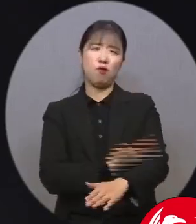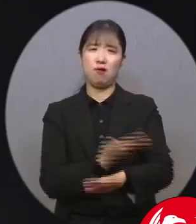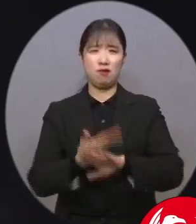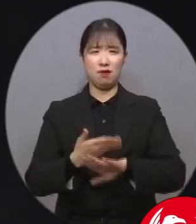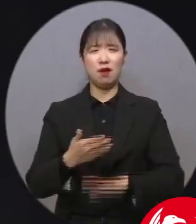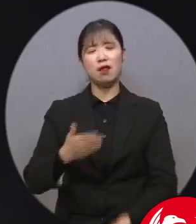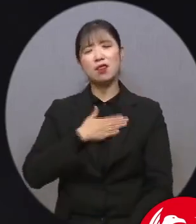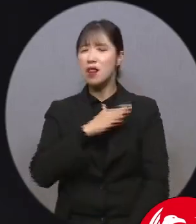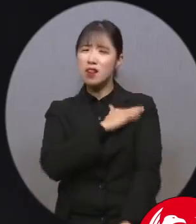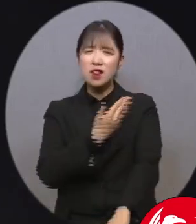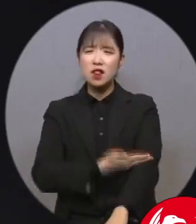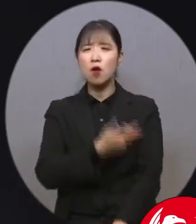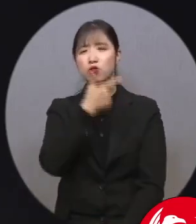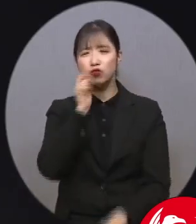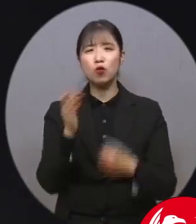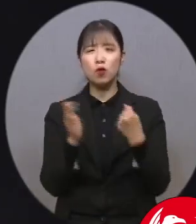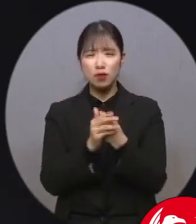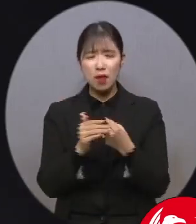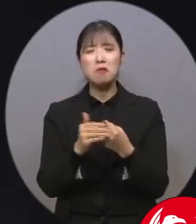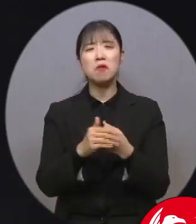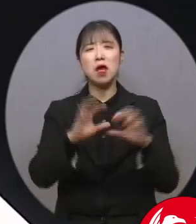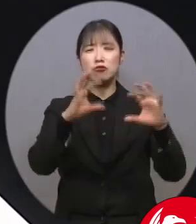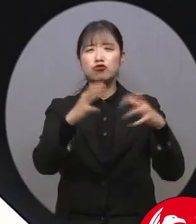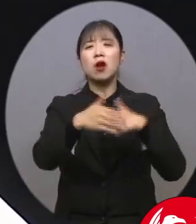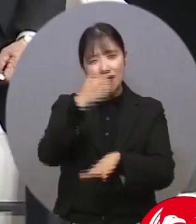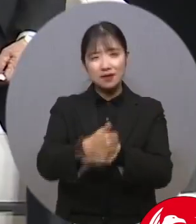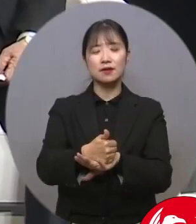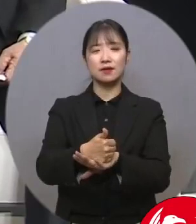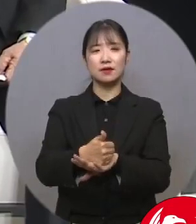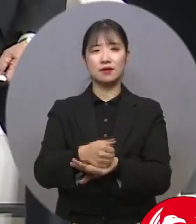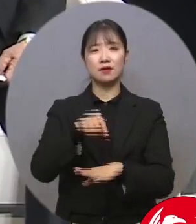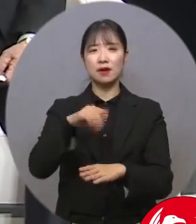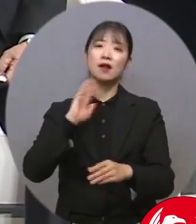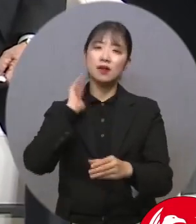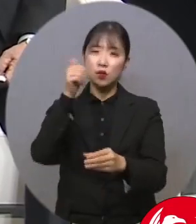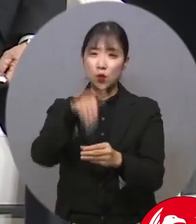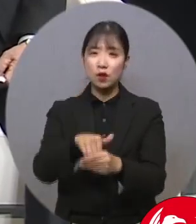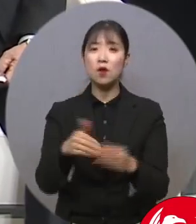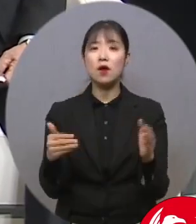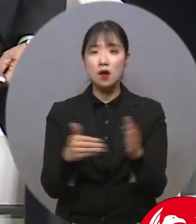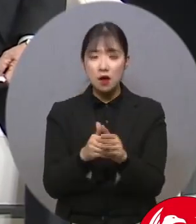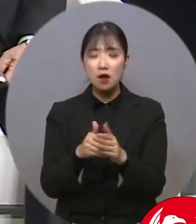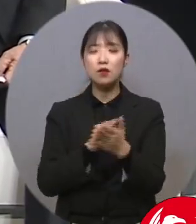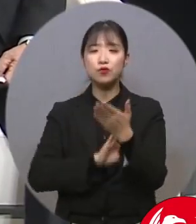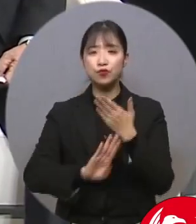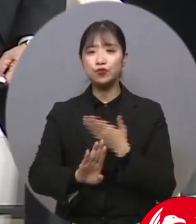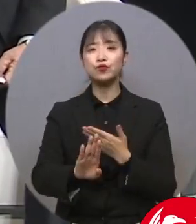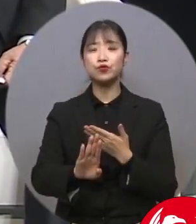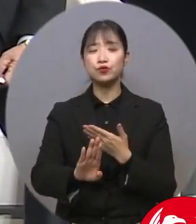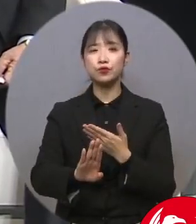능력이 부족하니까 국가로부터 도움을 받는 거야. 이 대선이 끝난 후에